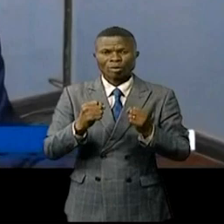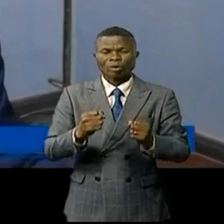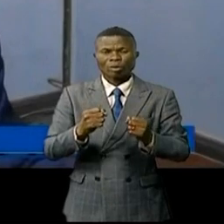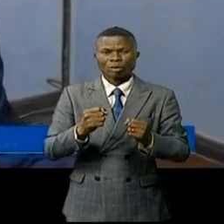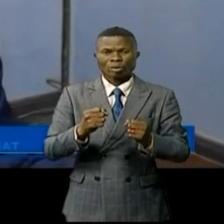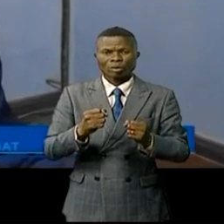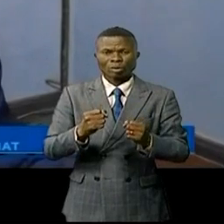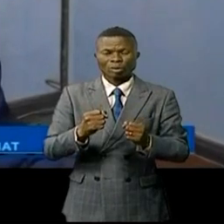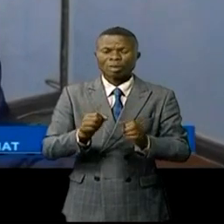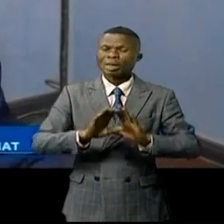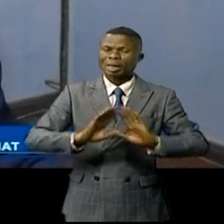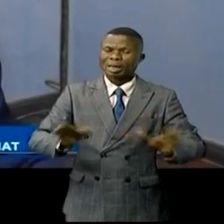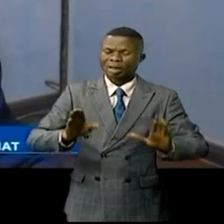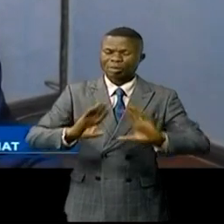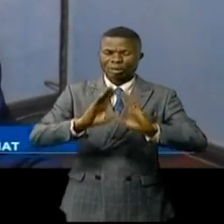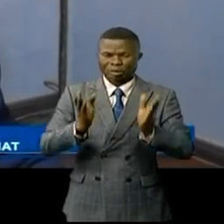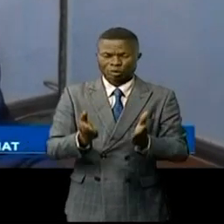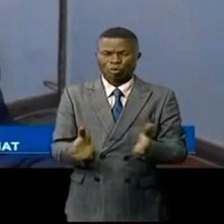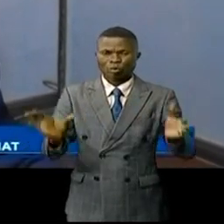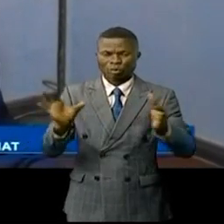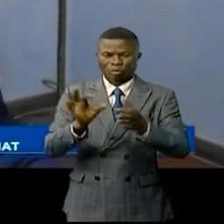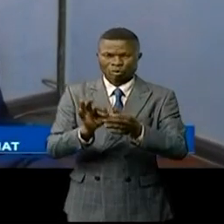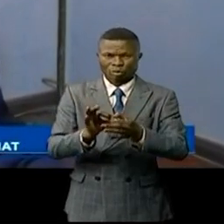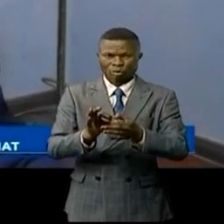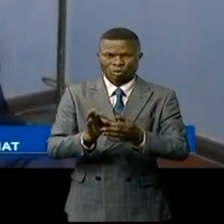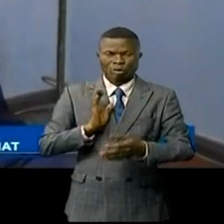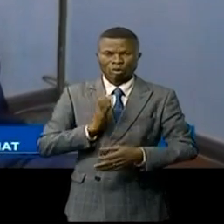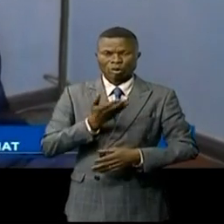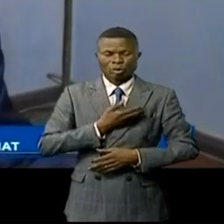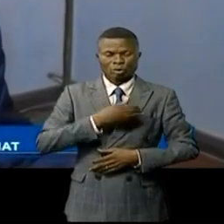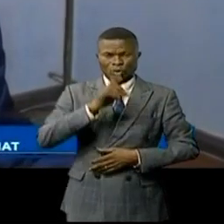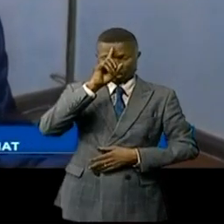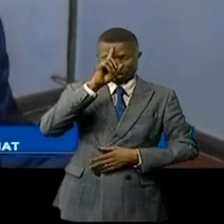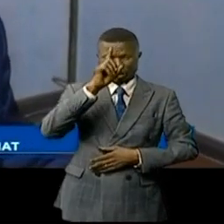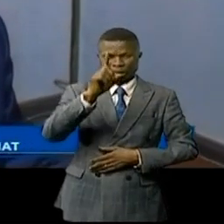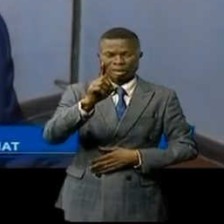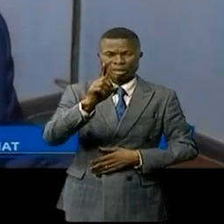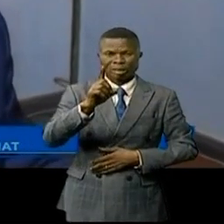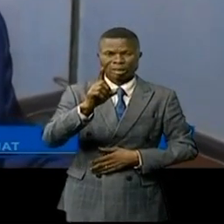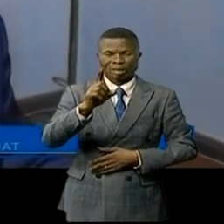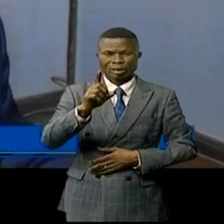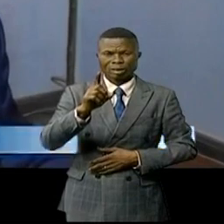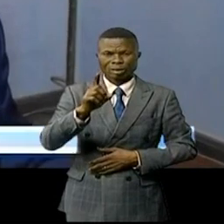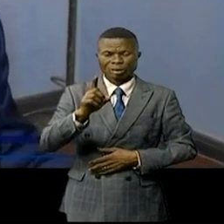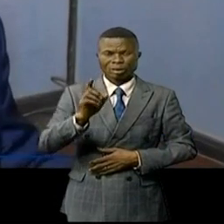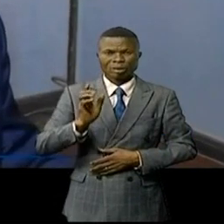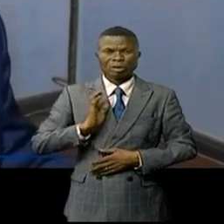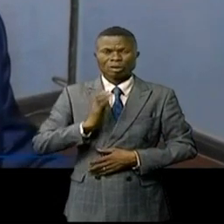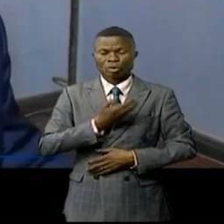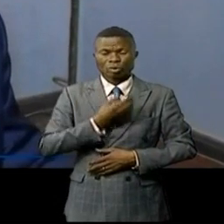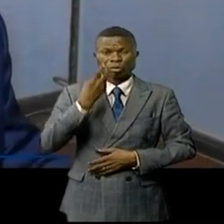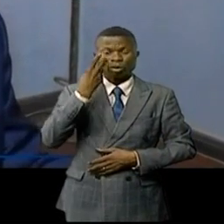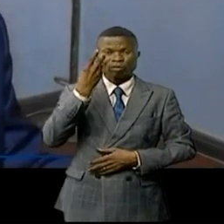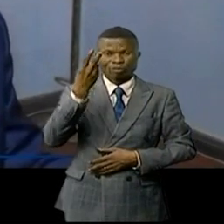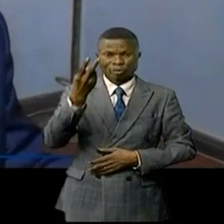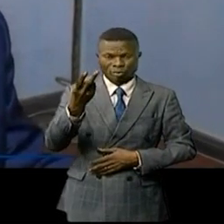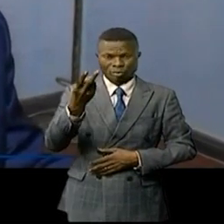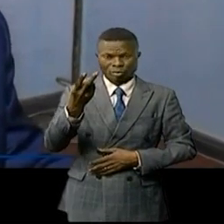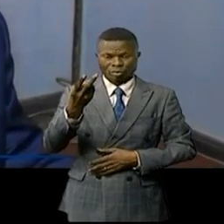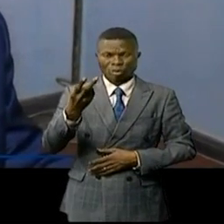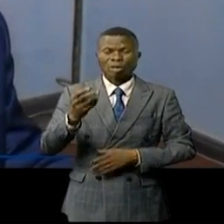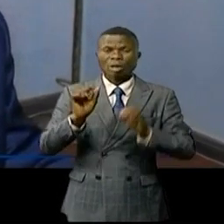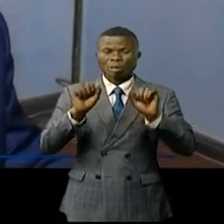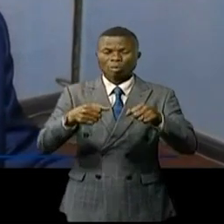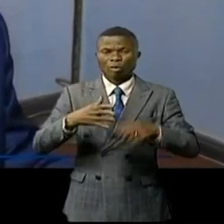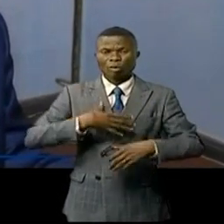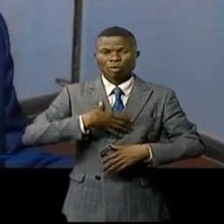nos capacités, nos intelligences, nos visions, que nous pouvons